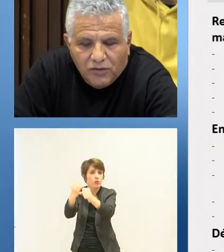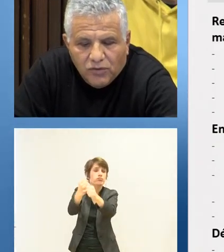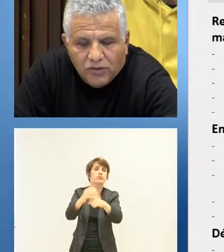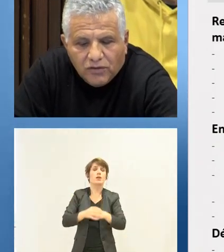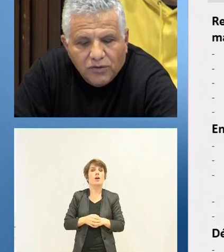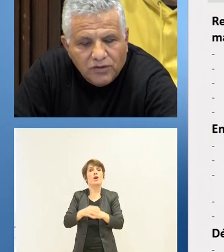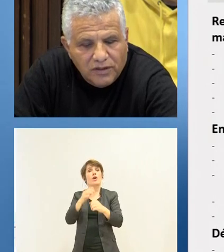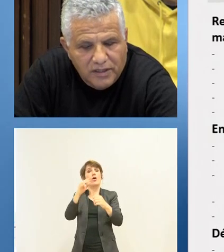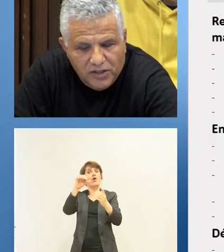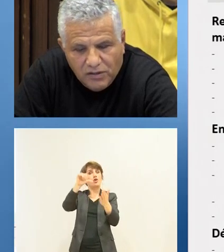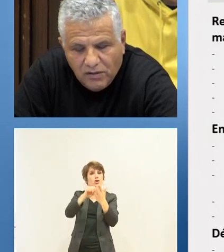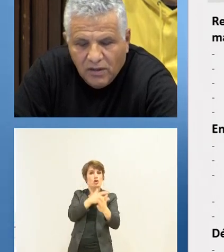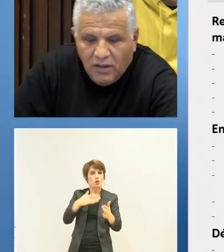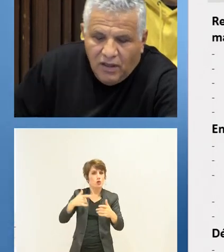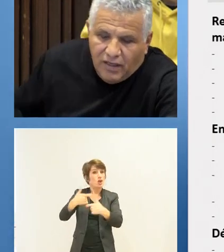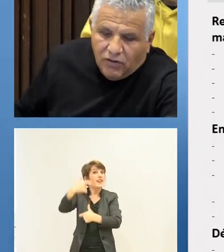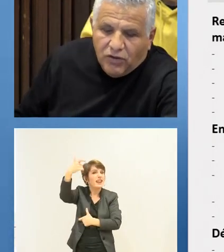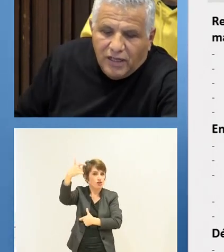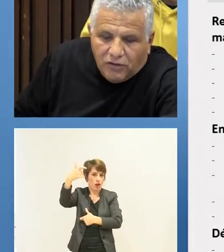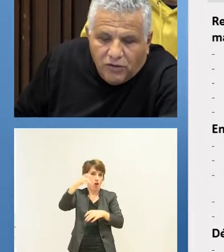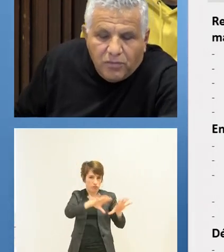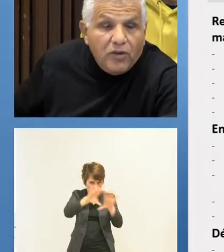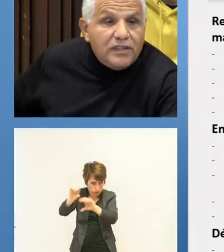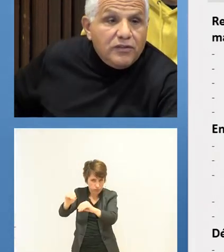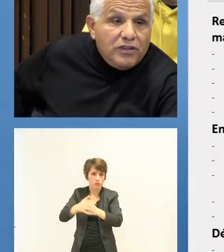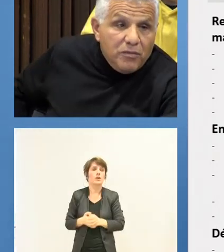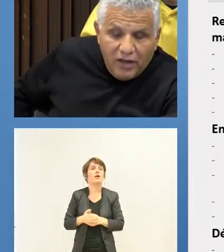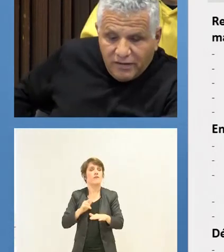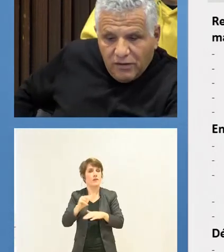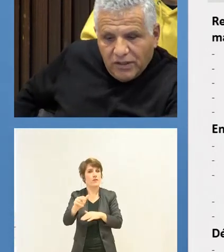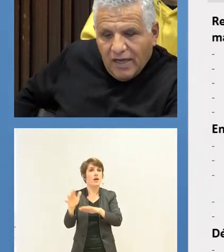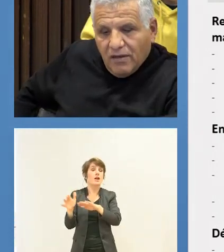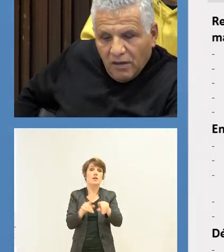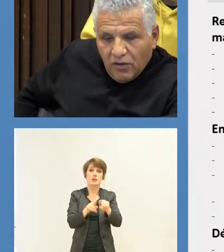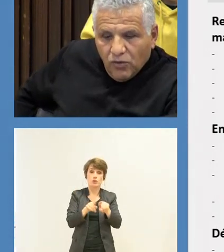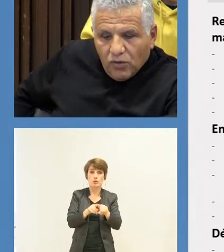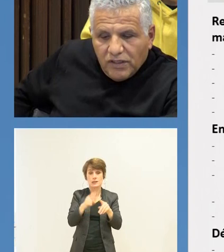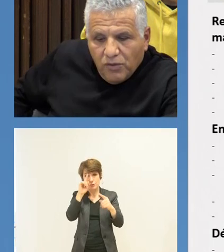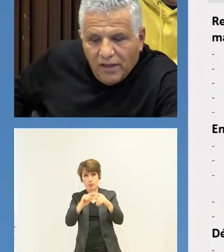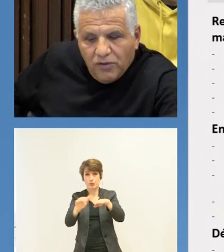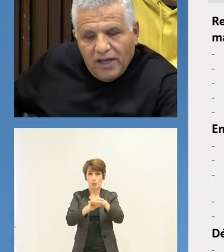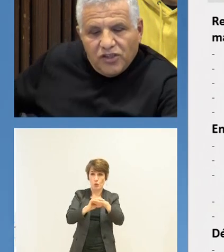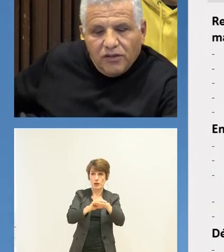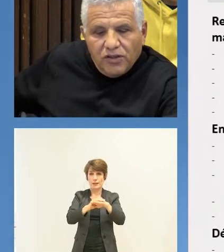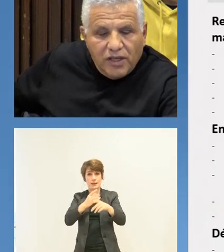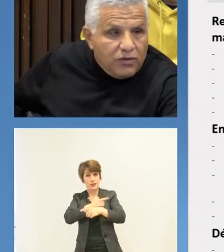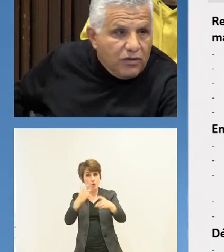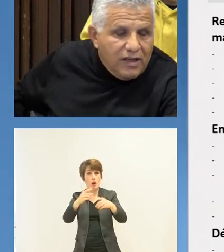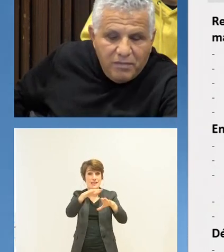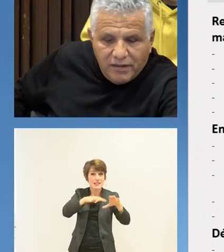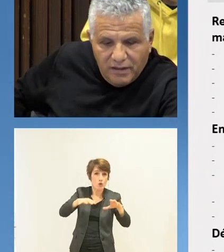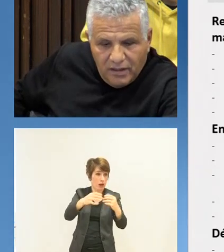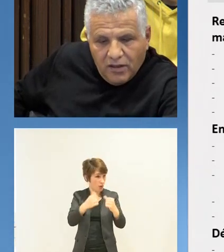du entre de santé des géants et dans le cadre de notre politique de démocratie locale nous continuons à donner à chacun et chacune